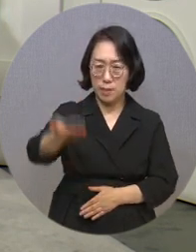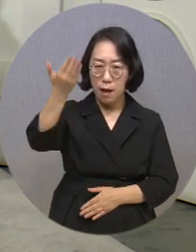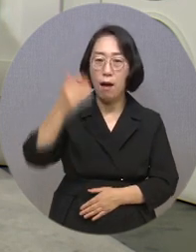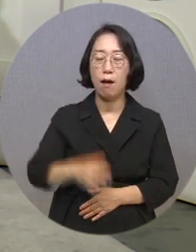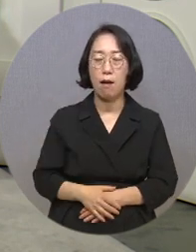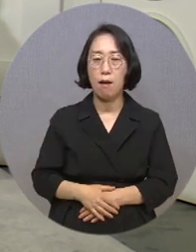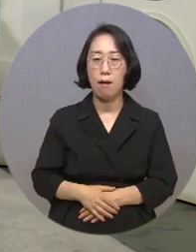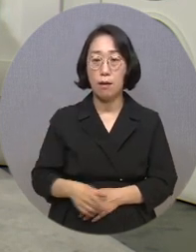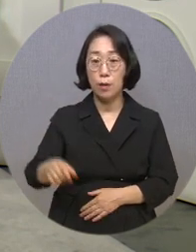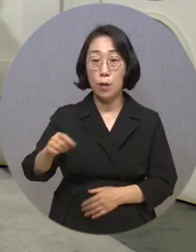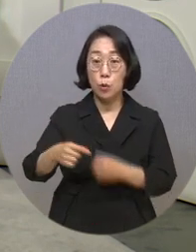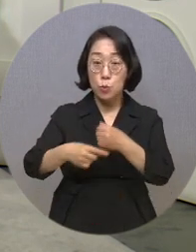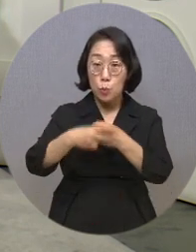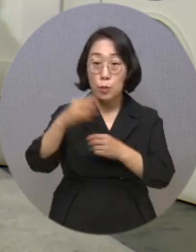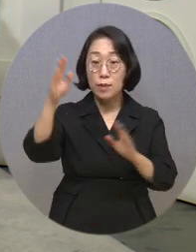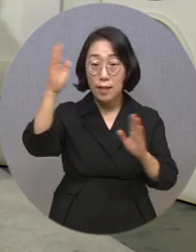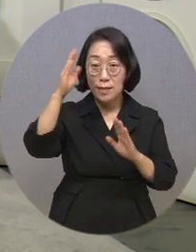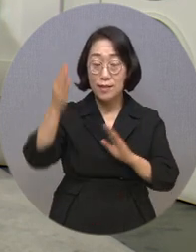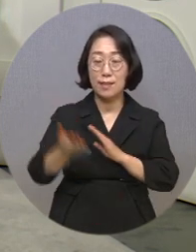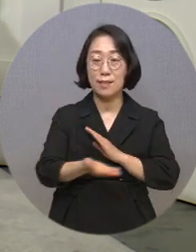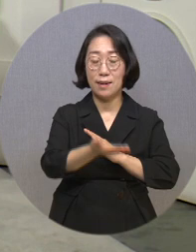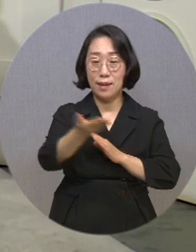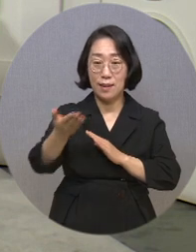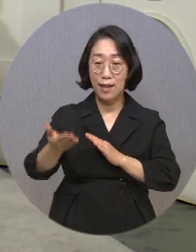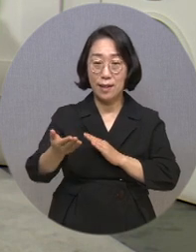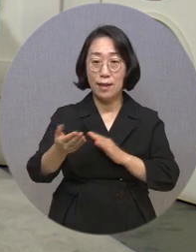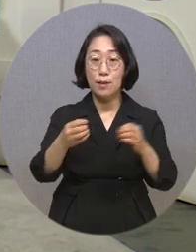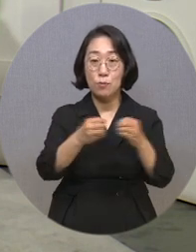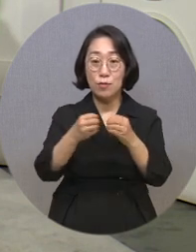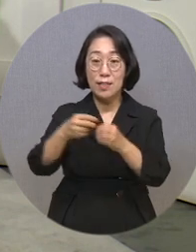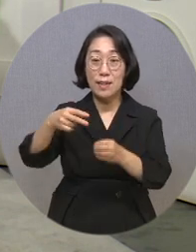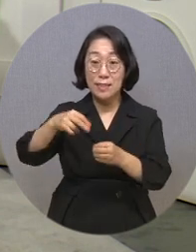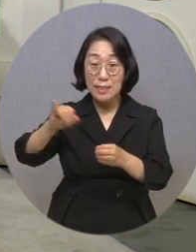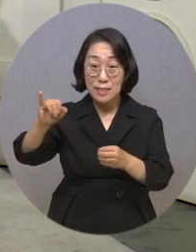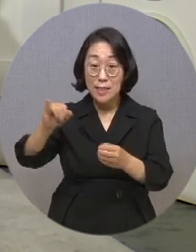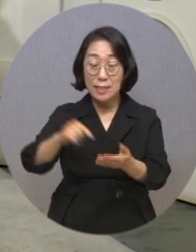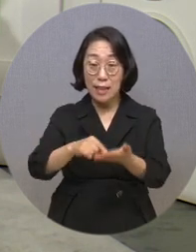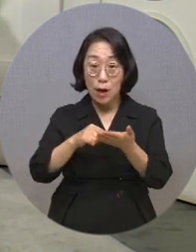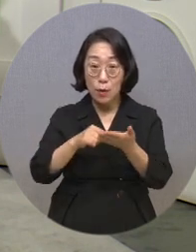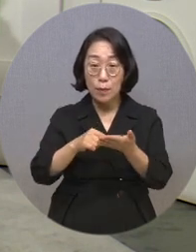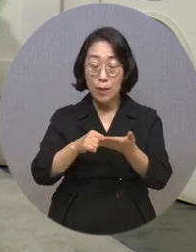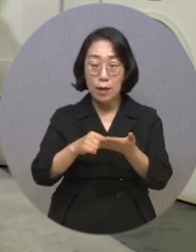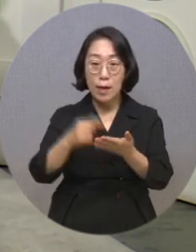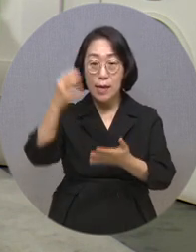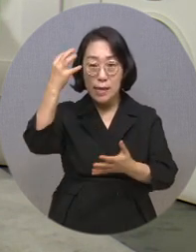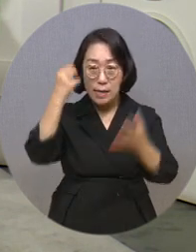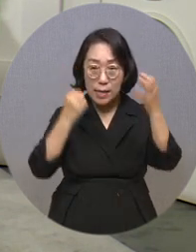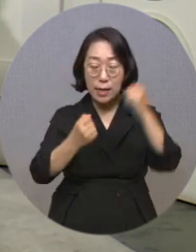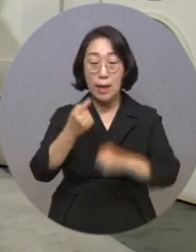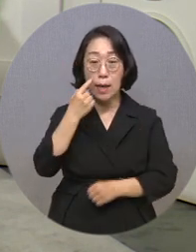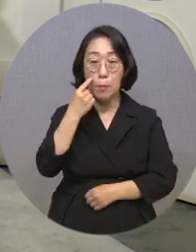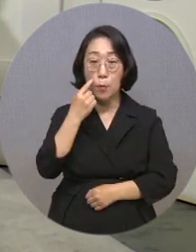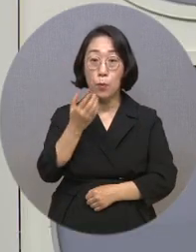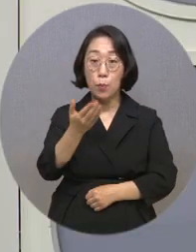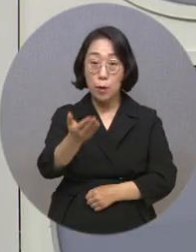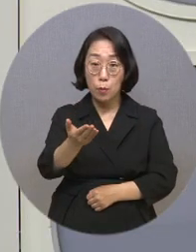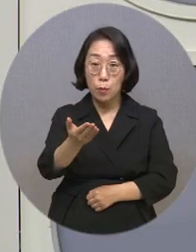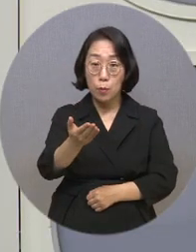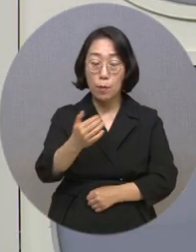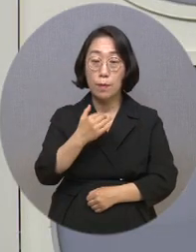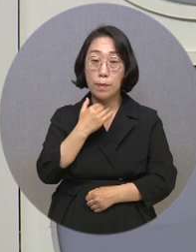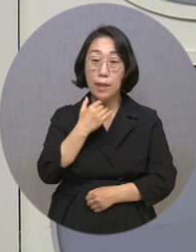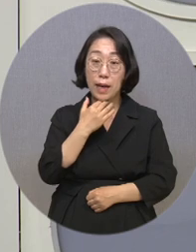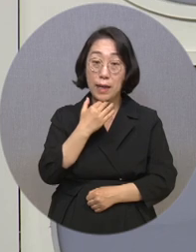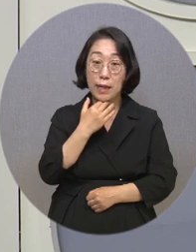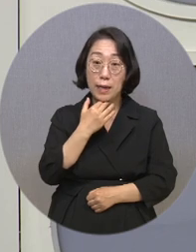그중에서 초등학교에 있는 애들한테 그 시를 초등학교에 나오는 시를 암송시키면은 그 암송된 시가 나이가